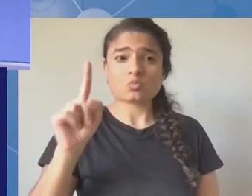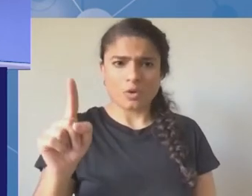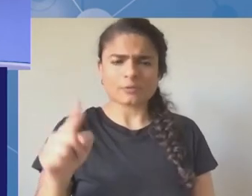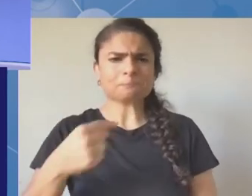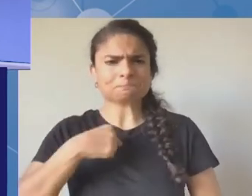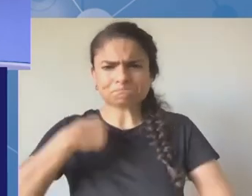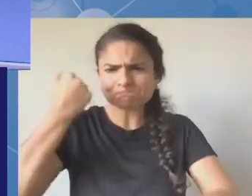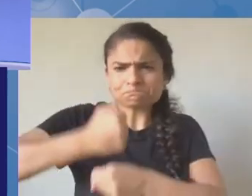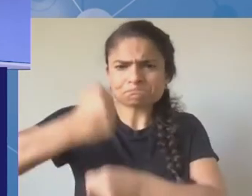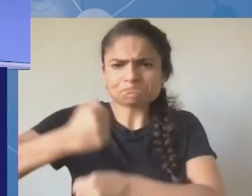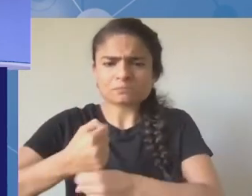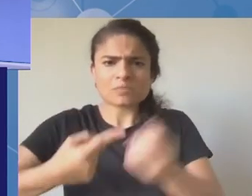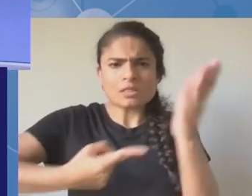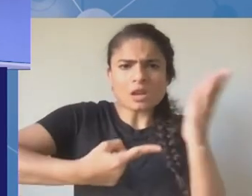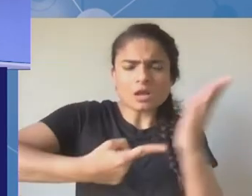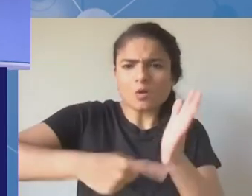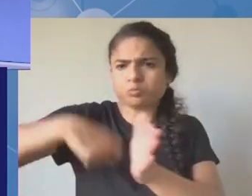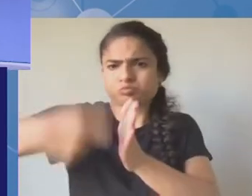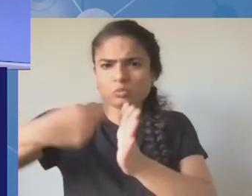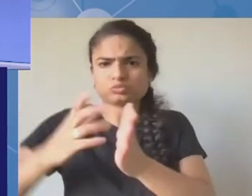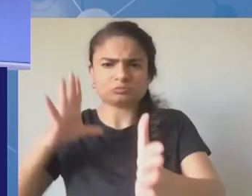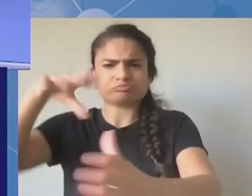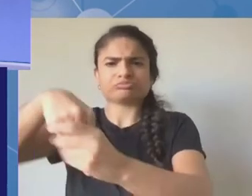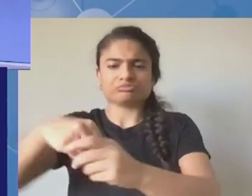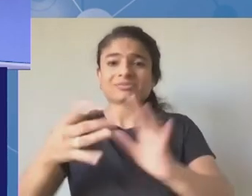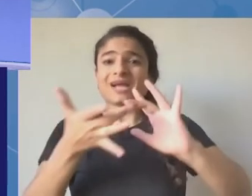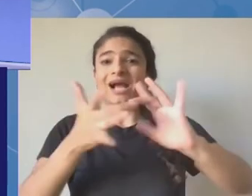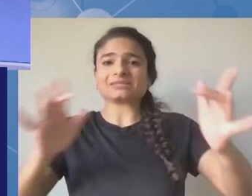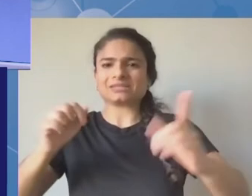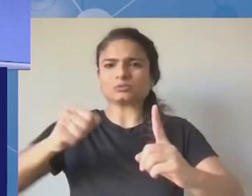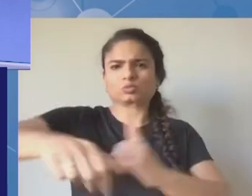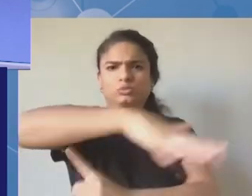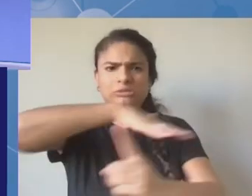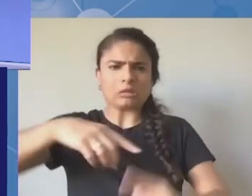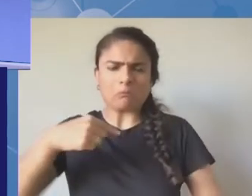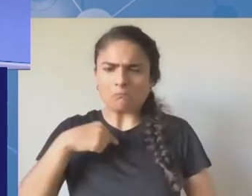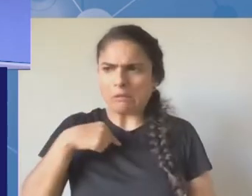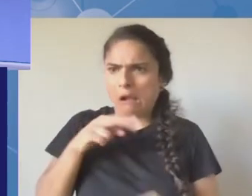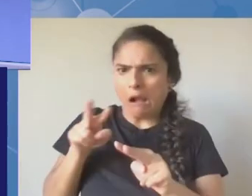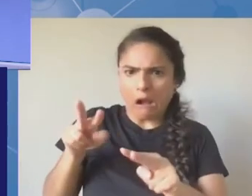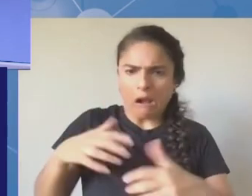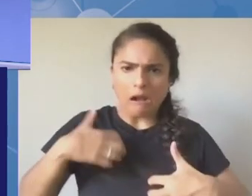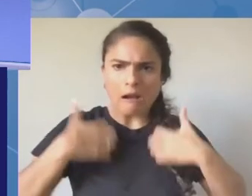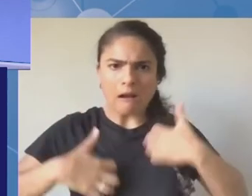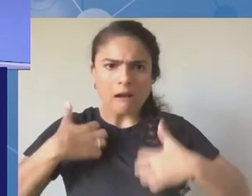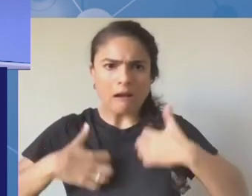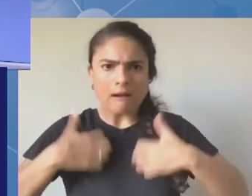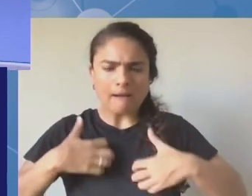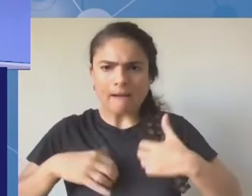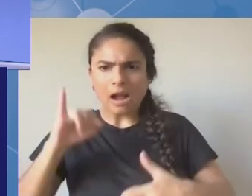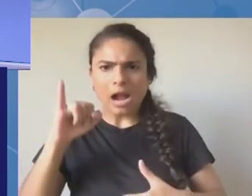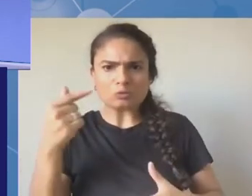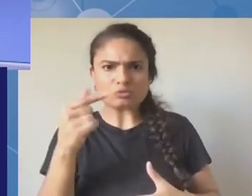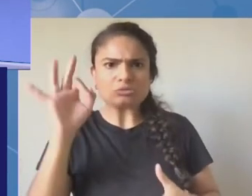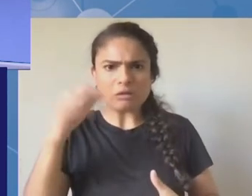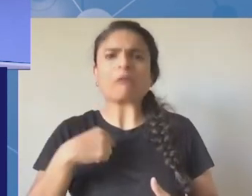وخاصة اهتممت أنا في هذه القمة الرقمية.